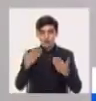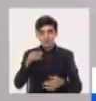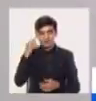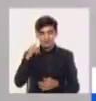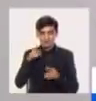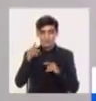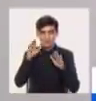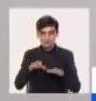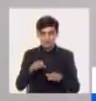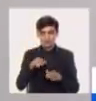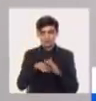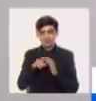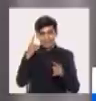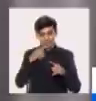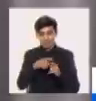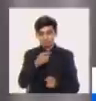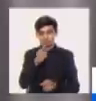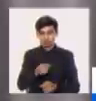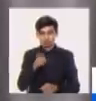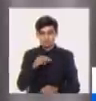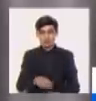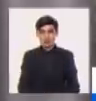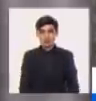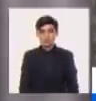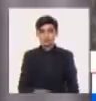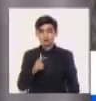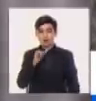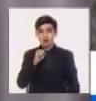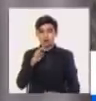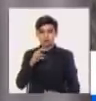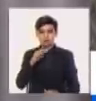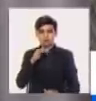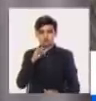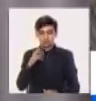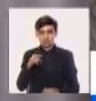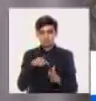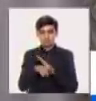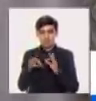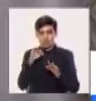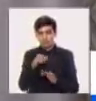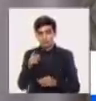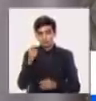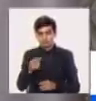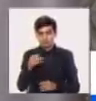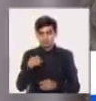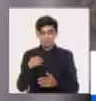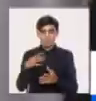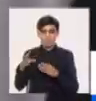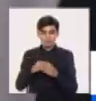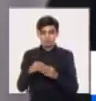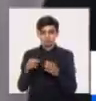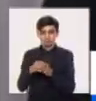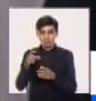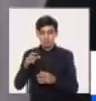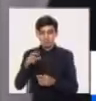бұл аппараттардың құны арзан. Гуанчжоудағы бірқатар кәсіпкер азаматтарға шығып, сол азаматтармен бірлесіп,